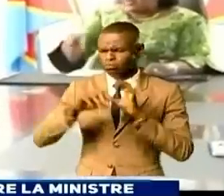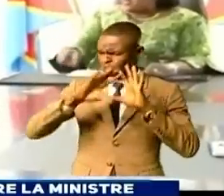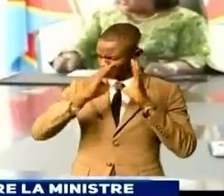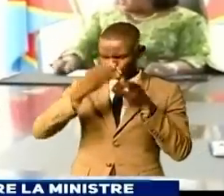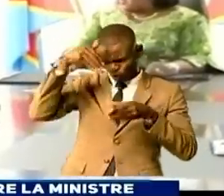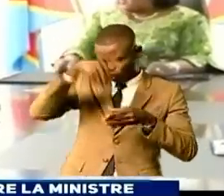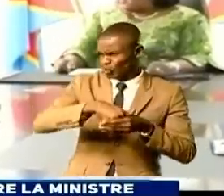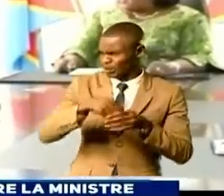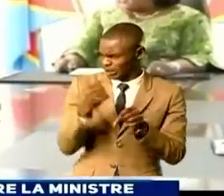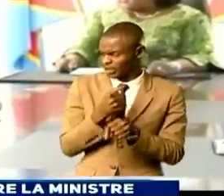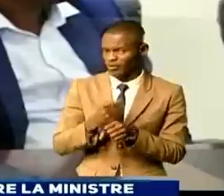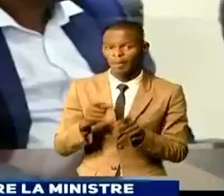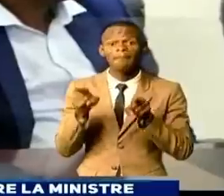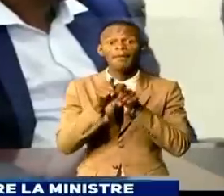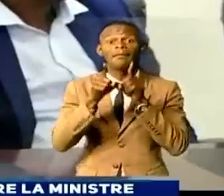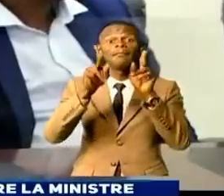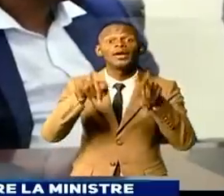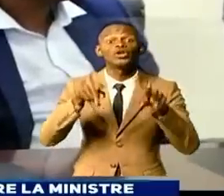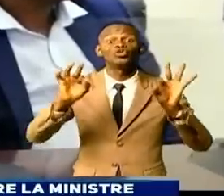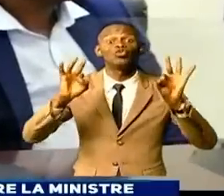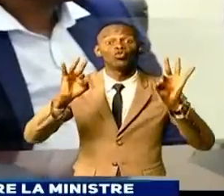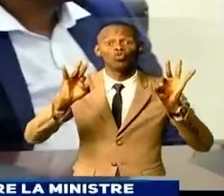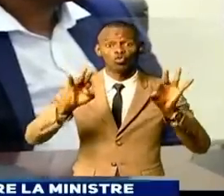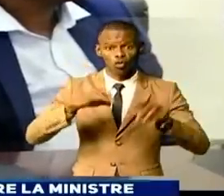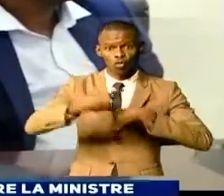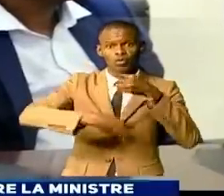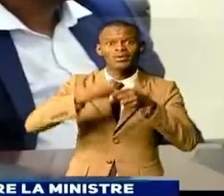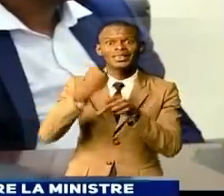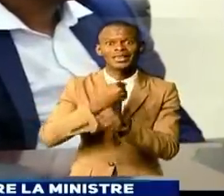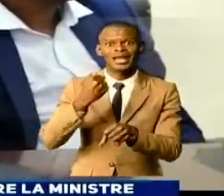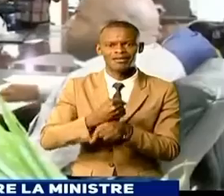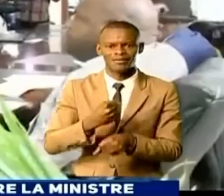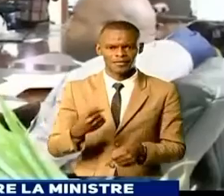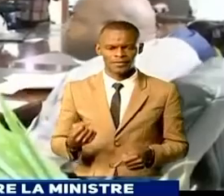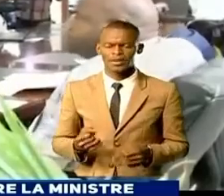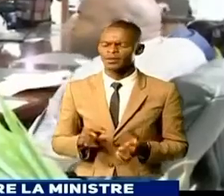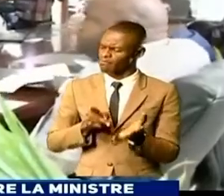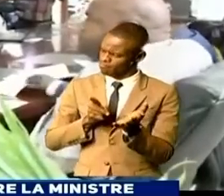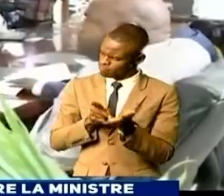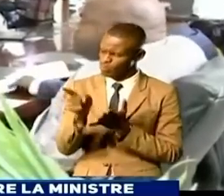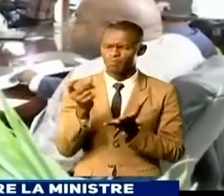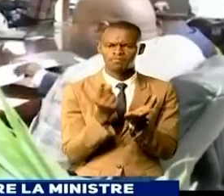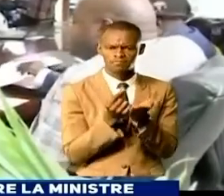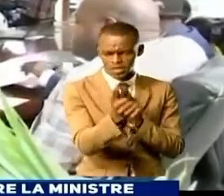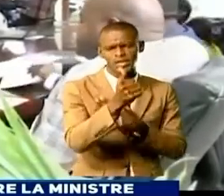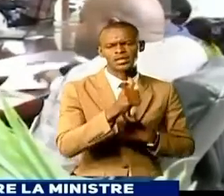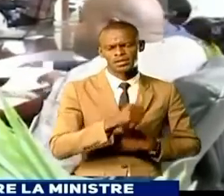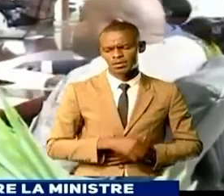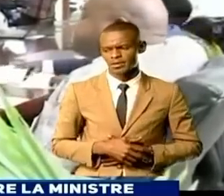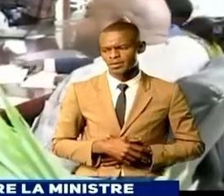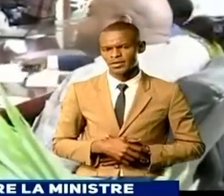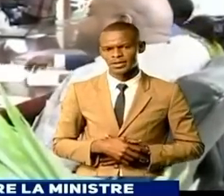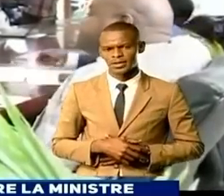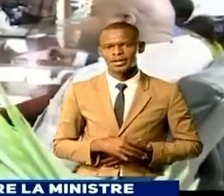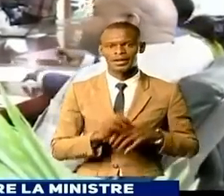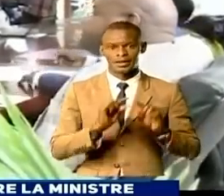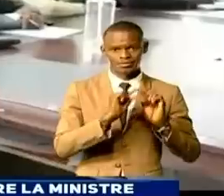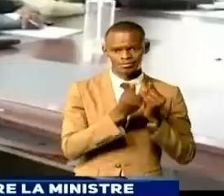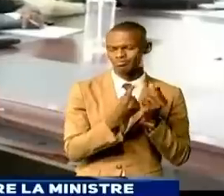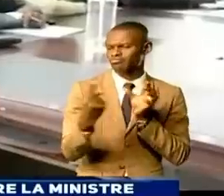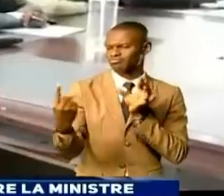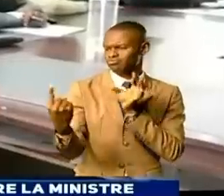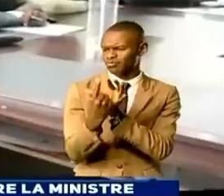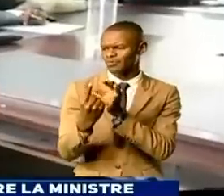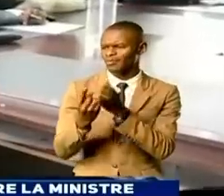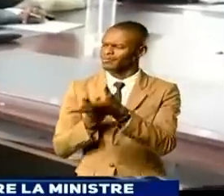unités qui sont utilisées déjà au sein de l'administration. Et donc, ils seront pris en compte pour le paiement de cette prime. C'est dans une ambiance empreinte